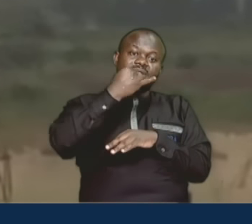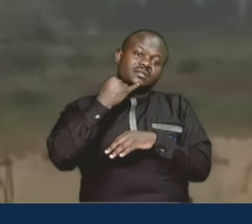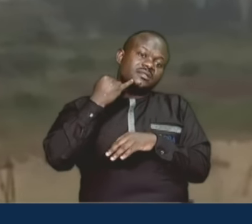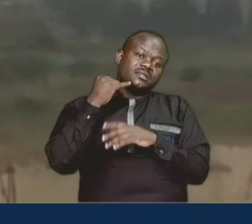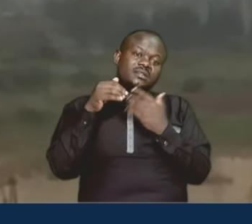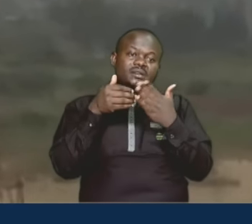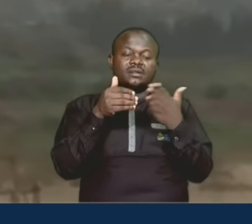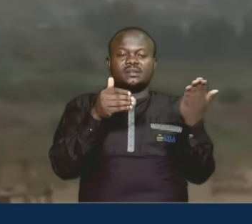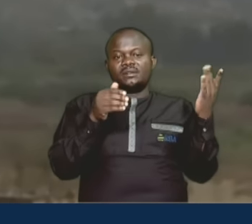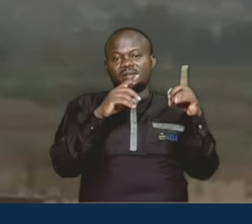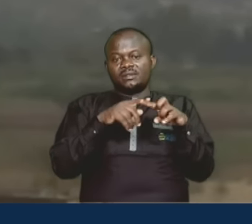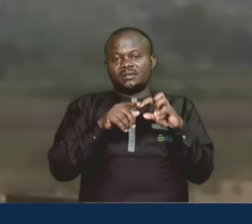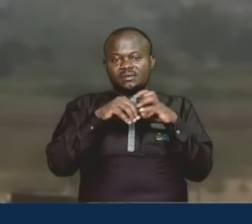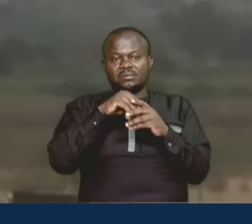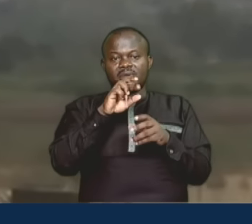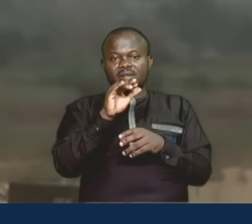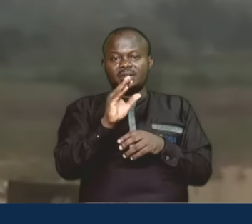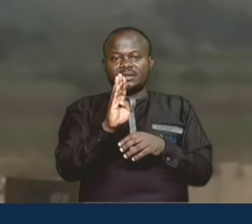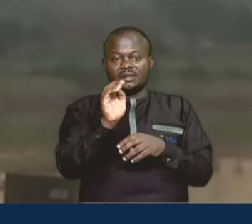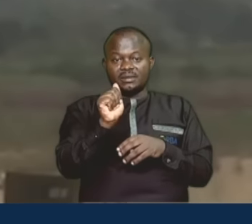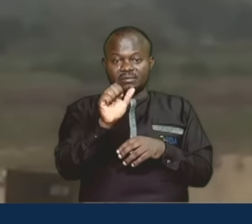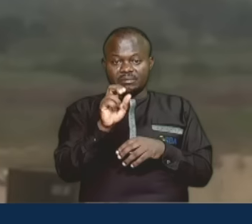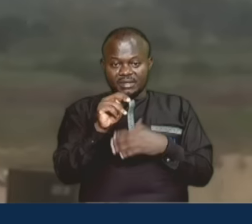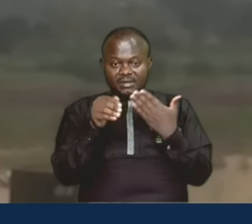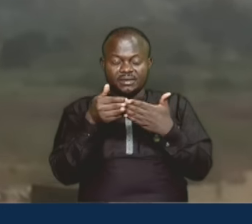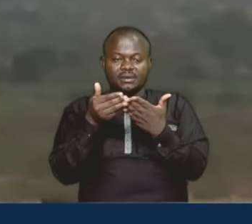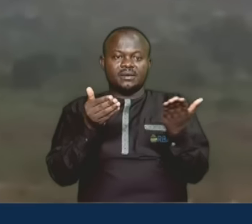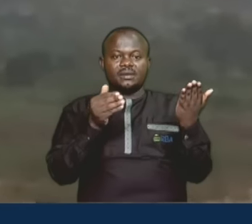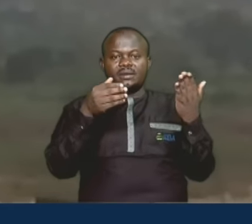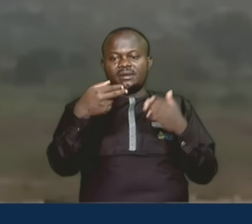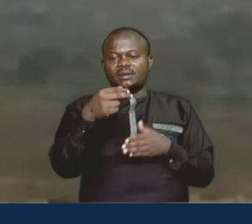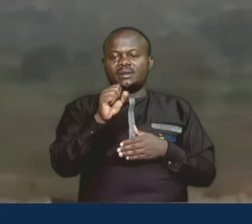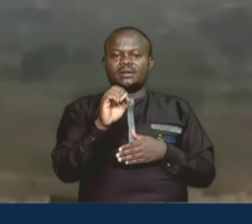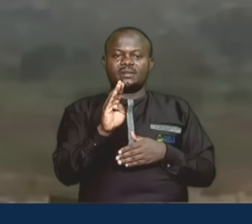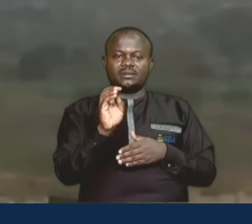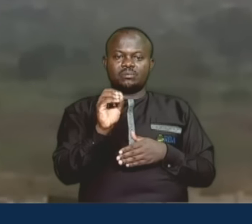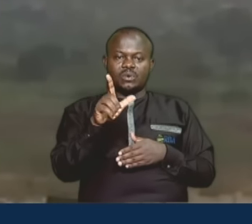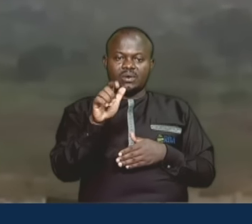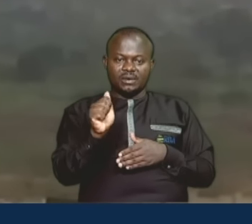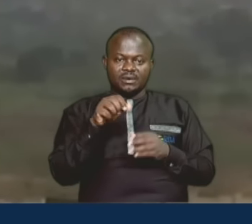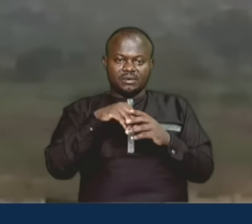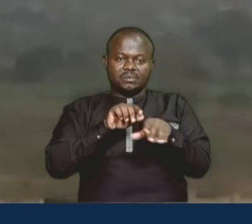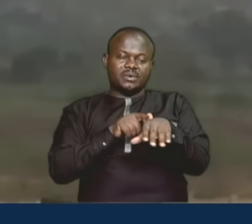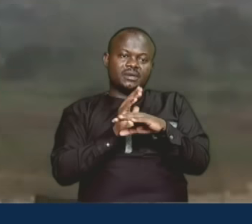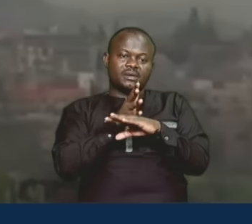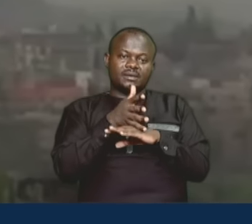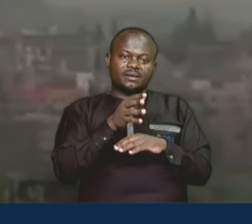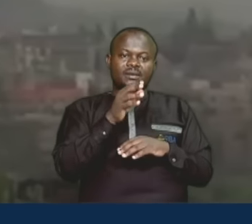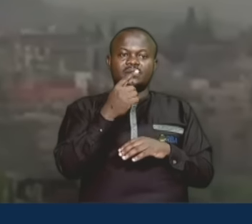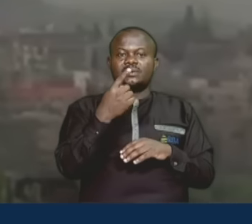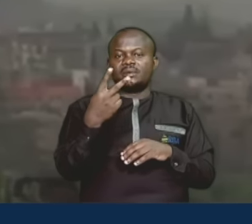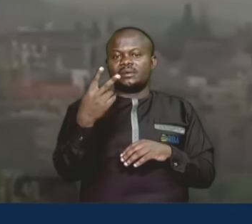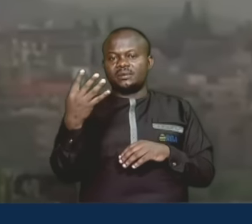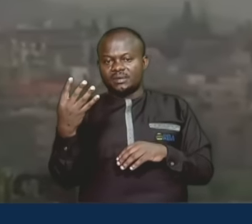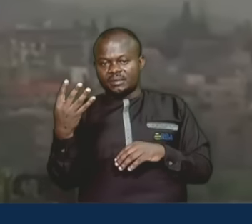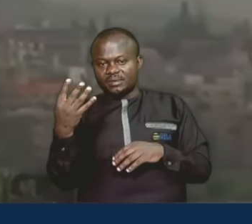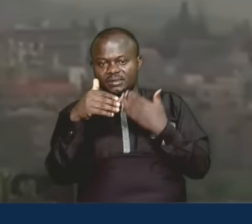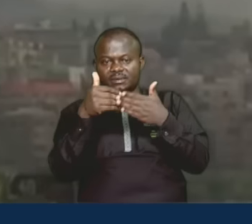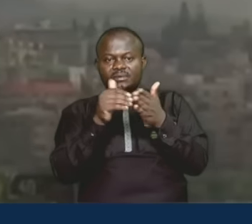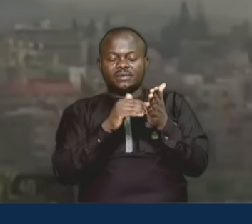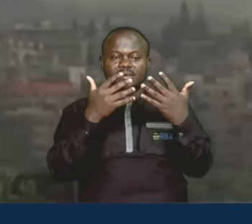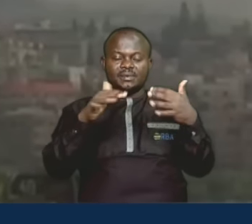bice bitandukanye bya Libani ku birindiro by'umutwe wa Hezbollah ni mu gihe abarenga 2024 nabo bamaze